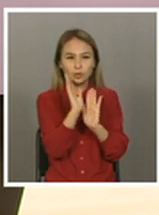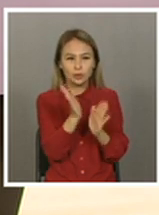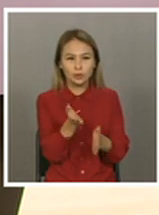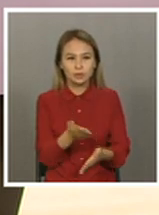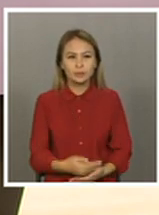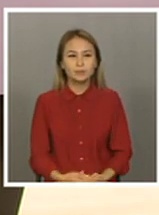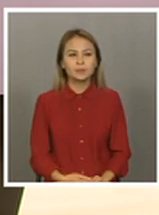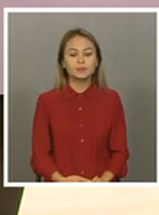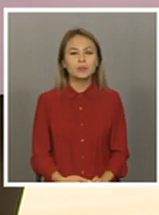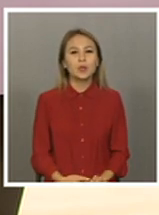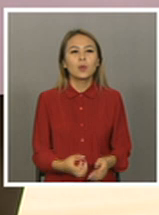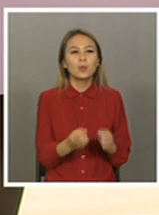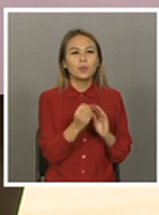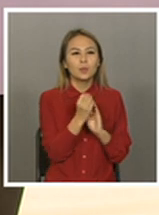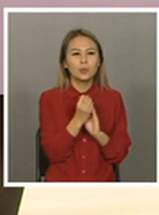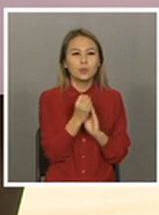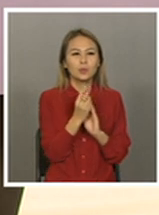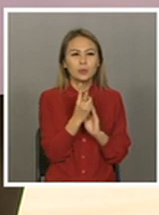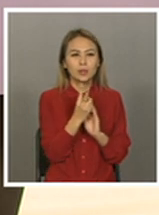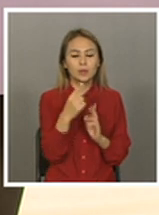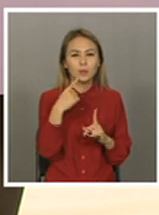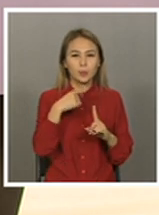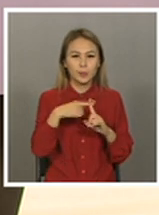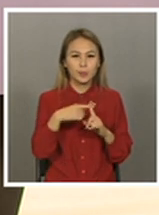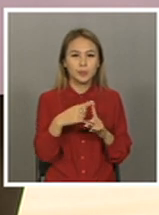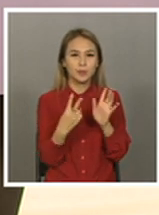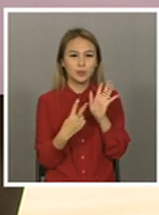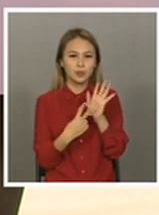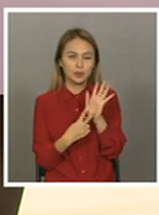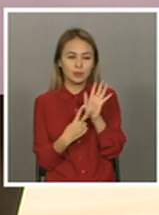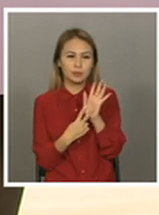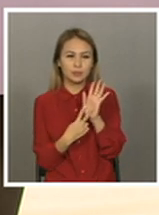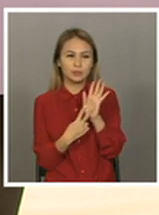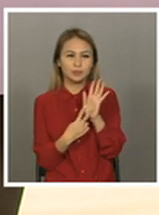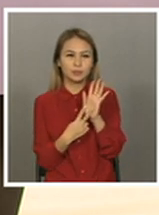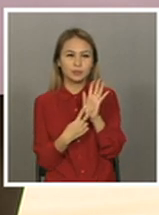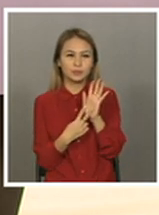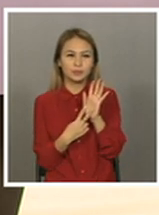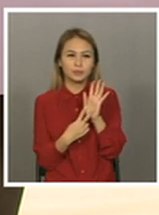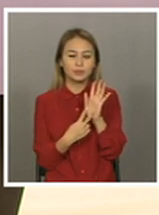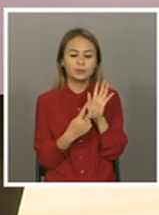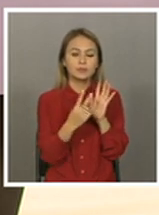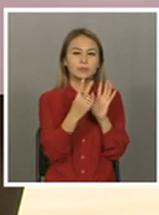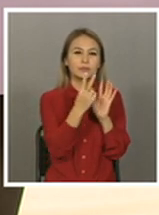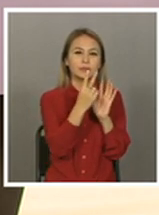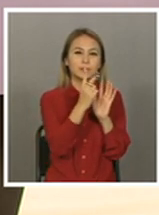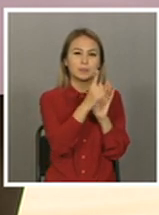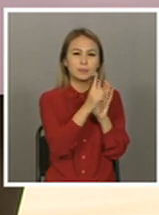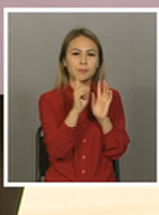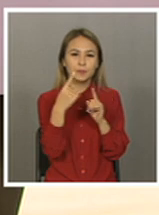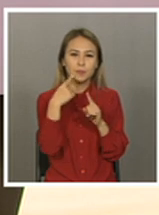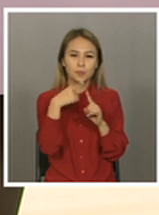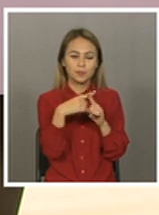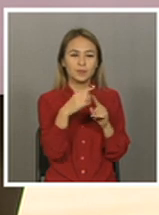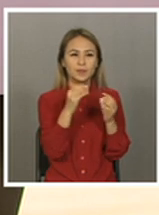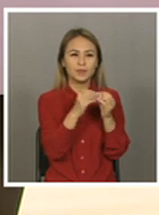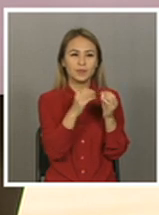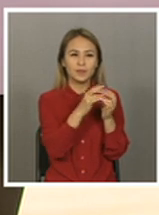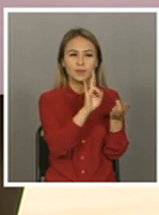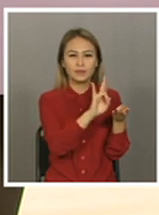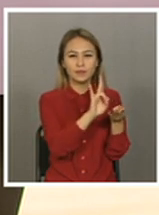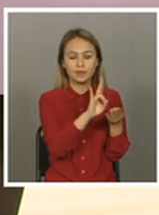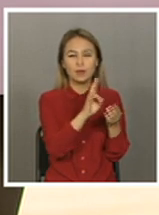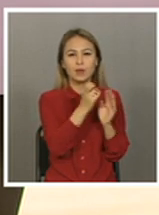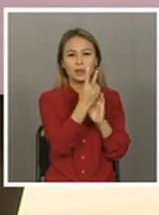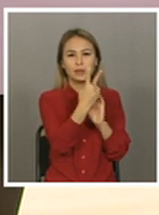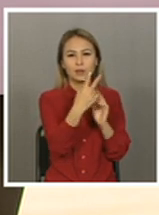тең. Келесі, 12 мен 7-нің қосындысы. Бірлікке бірлікті қосамыз, ондық өзгерсіз қалады. 12